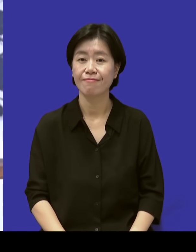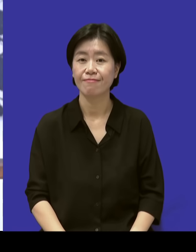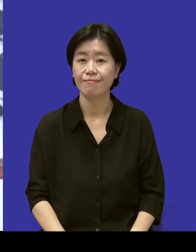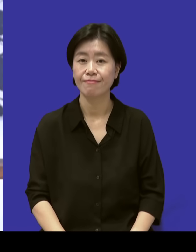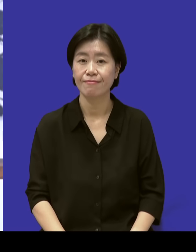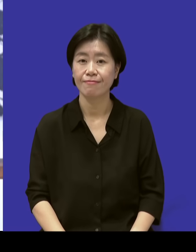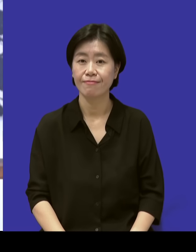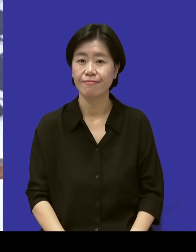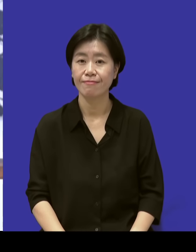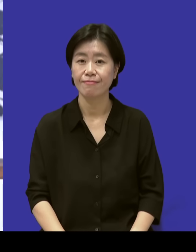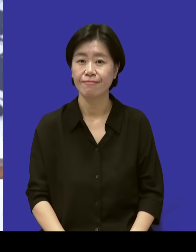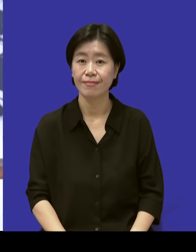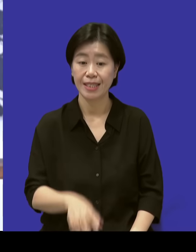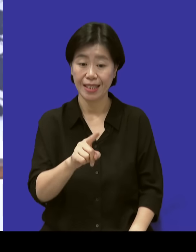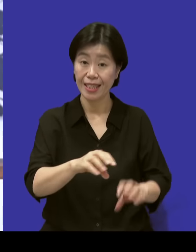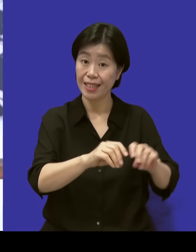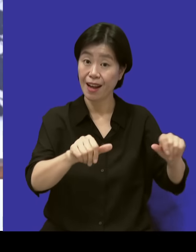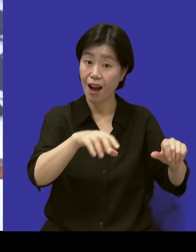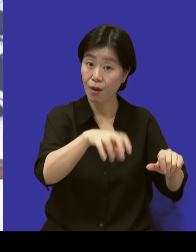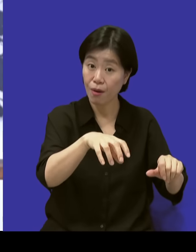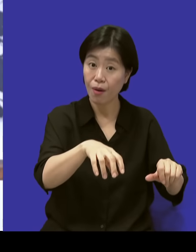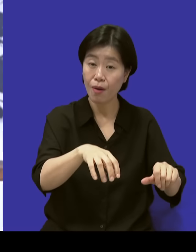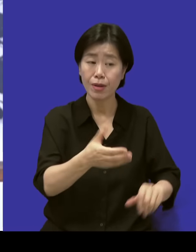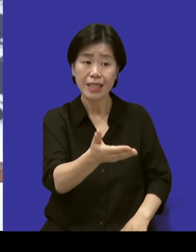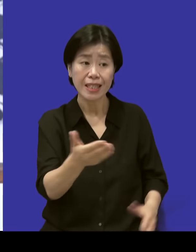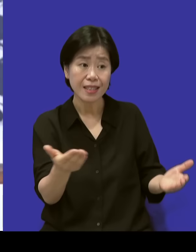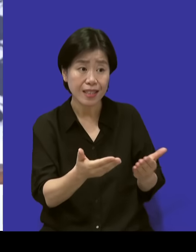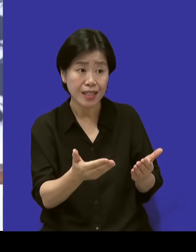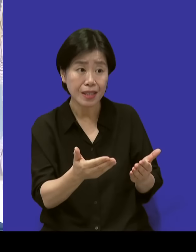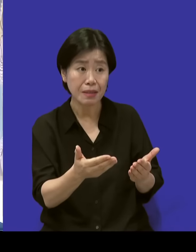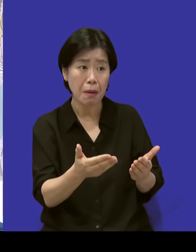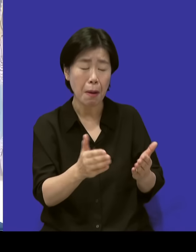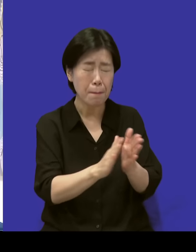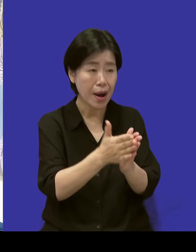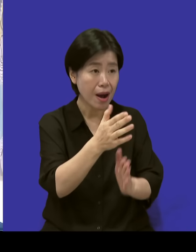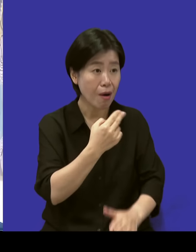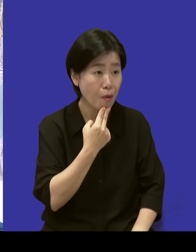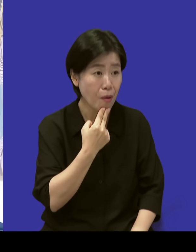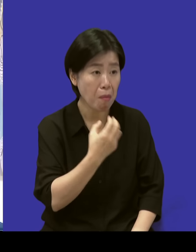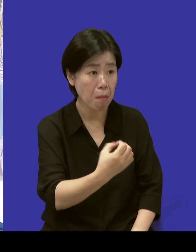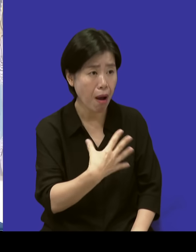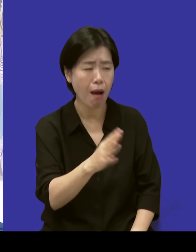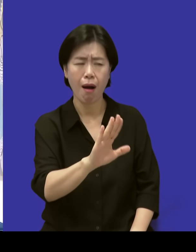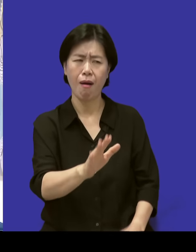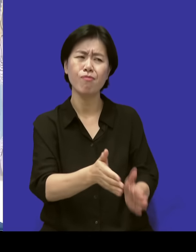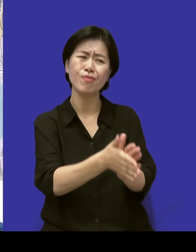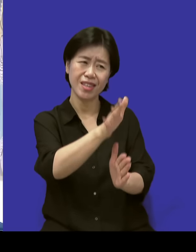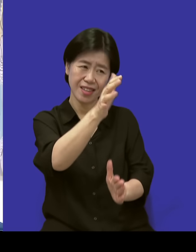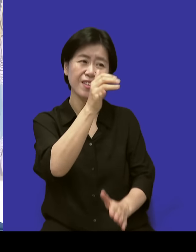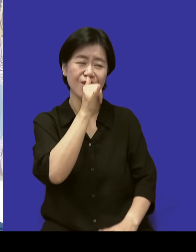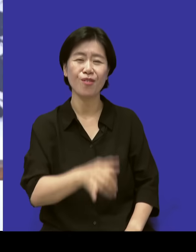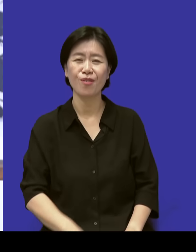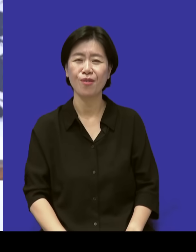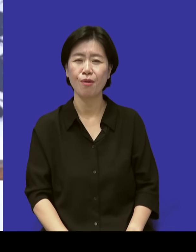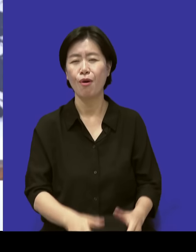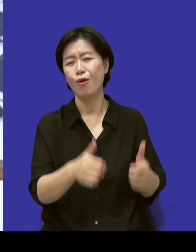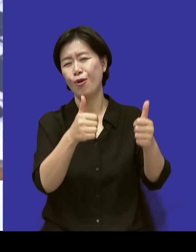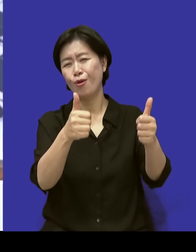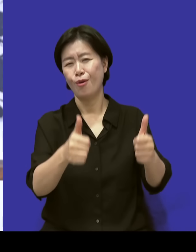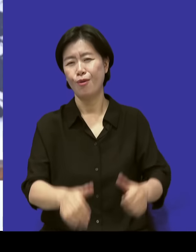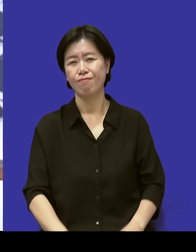아까 이 땅에서는 이 직업이 빛이 나지 않는다고 했지만 너무 빛이 나는 것 같아요. 아, 너무 감사합니다. 네, 너무 네. 반짝반짝 빛나는 교도관님이